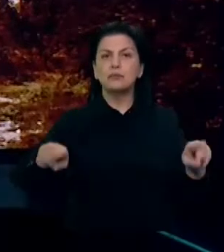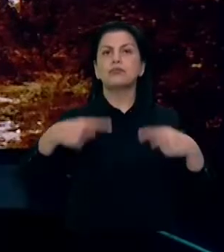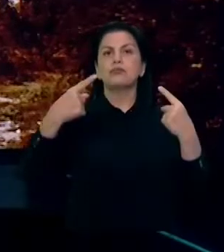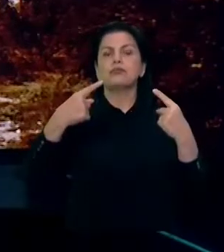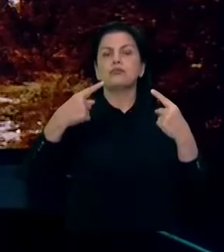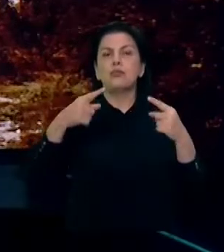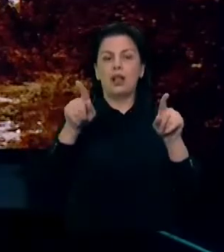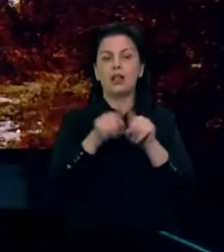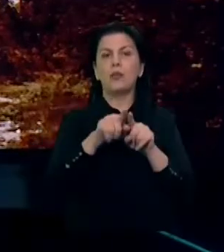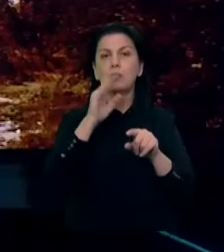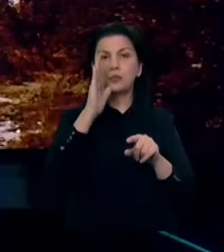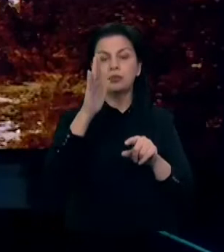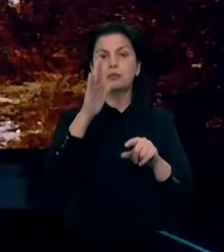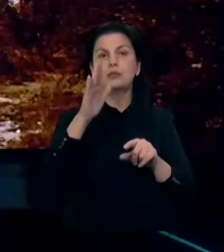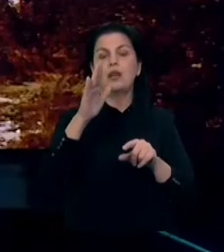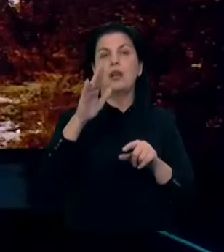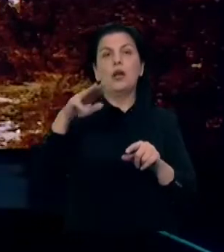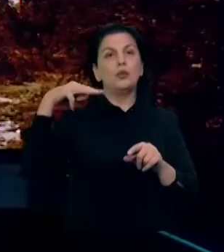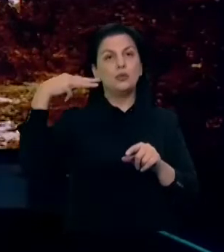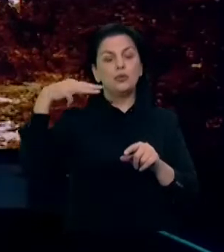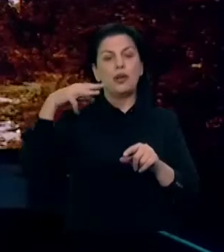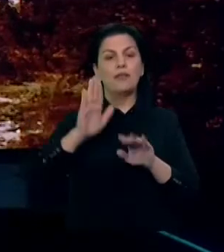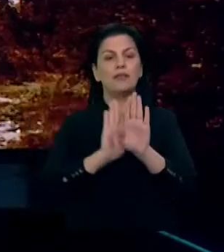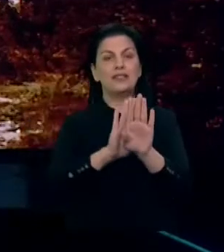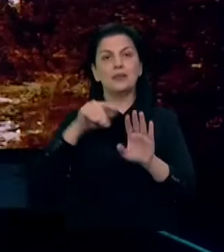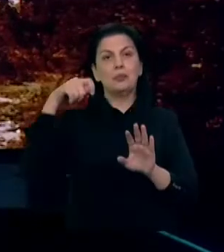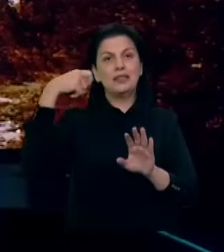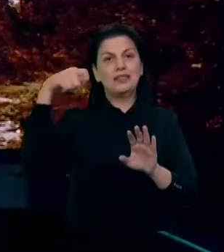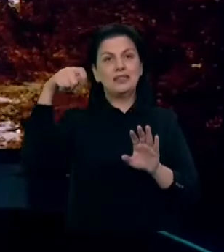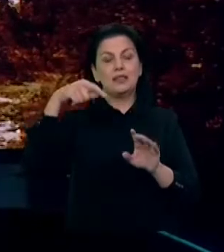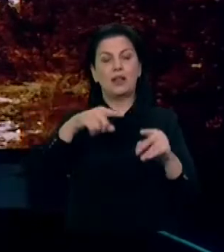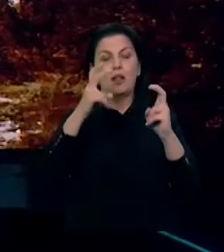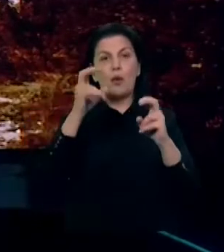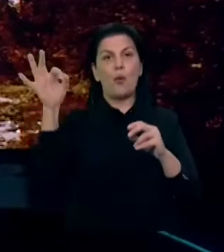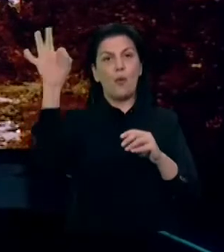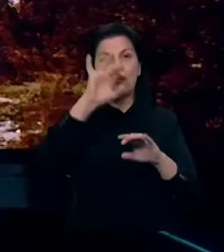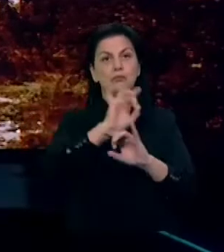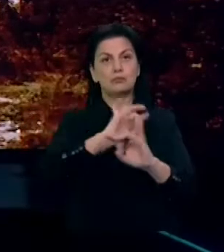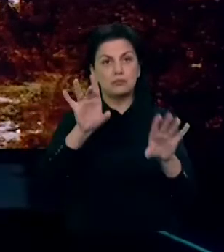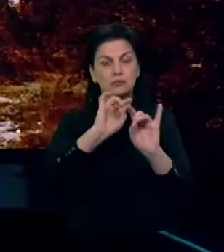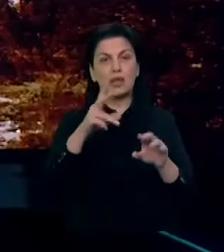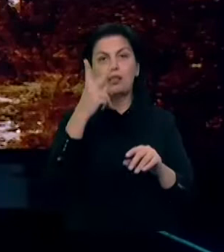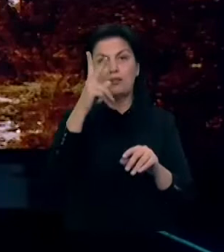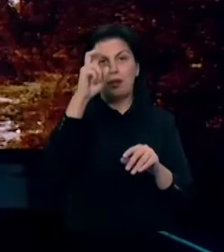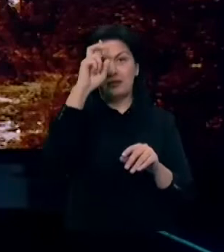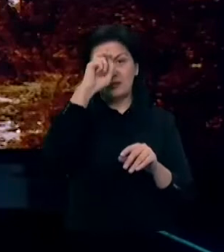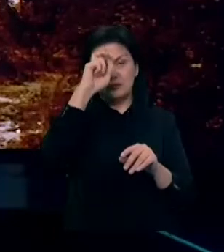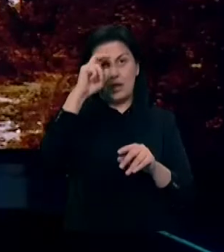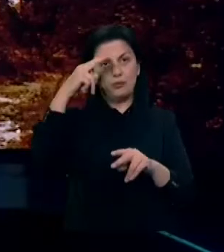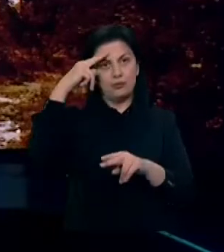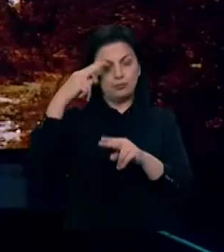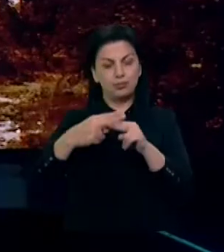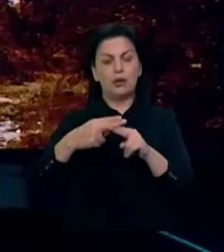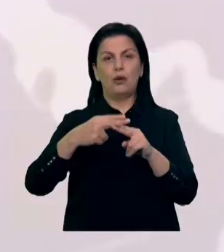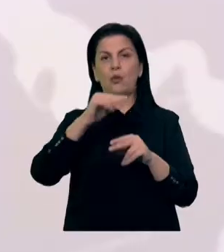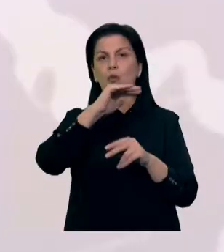barədə Türkiyənin vitse prezidenti Fuad Oktay bildirib və deyib ki, iki ölkə arasında iqtisadi münasibətlərin də qardaşlıq münasibətləri